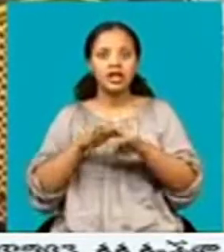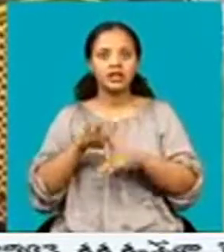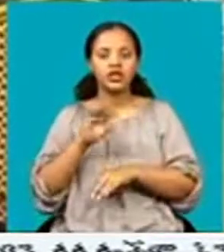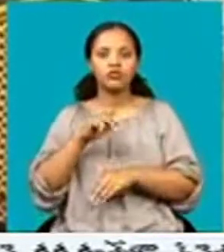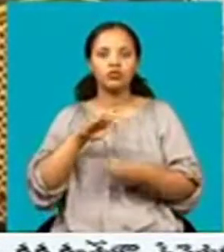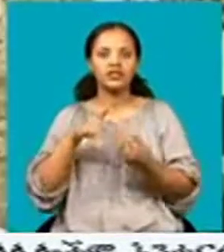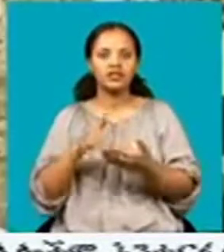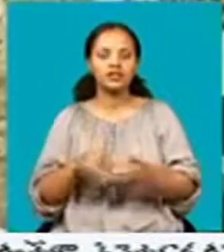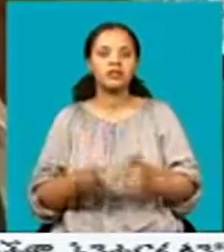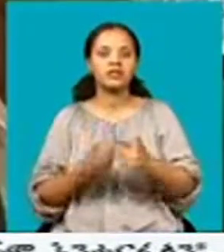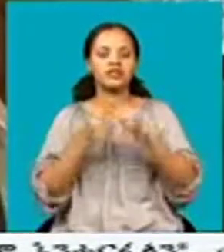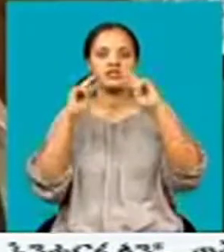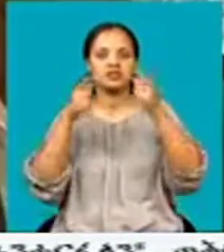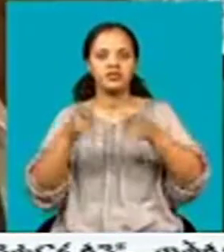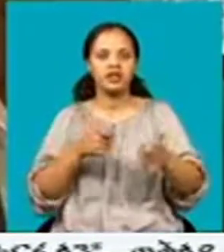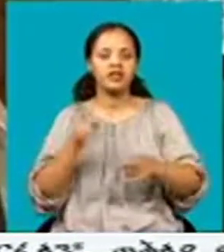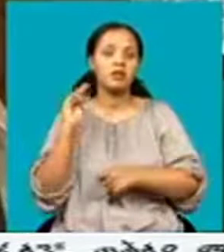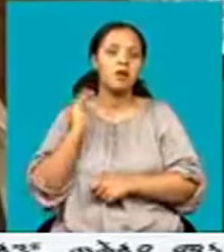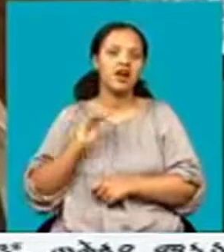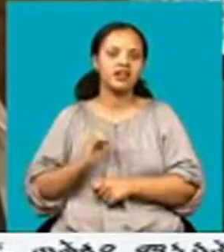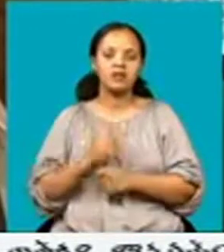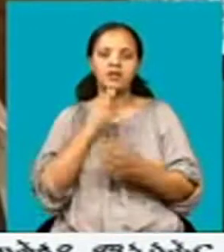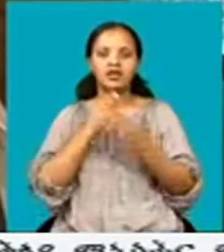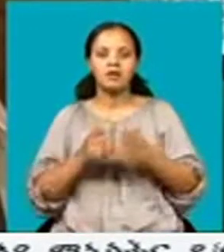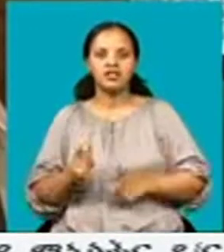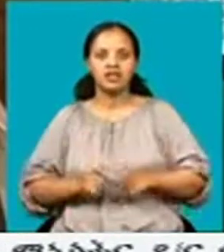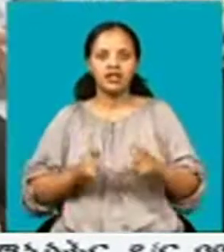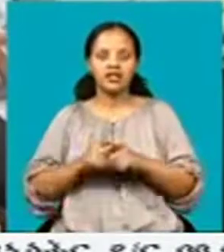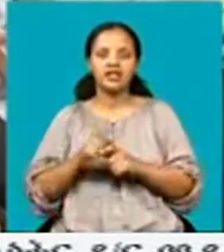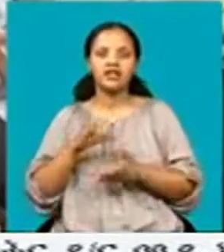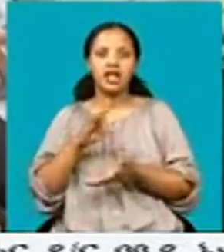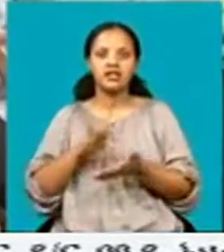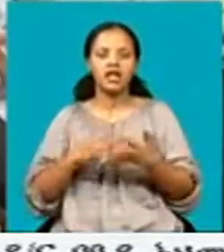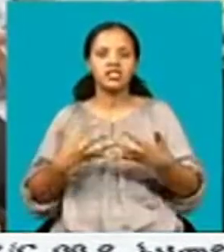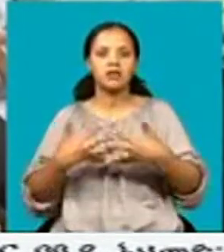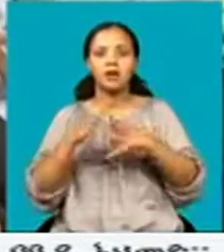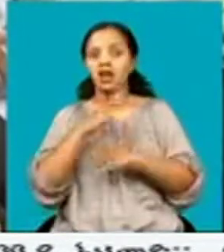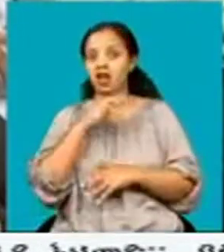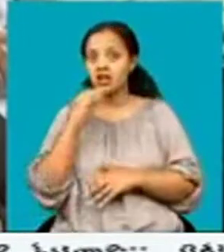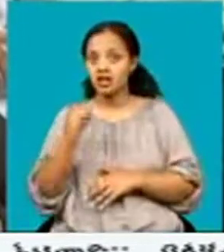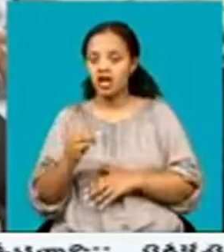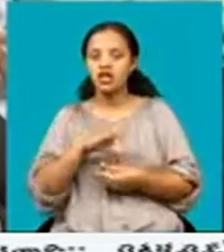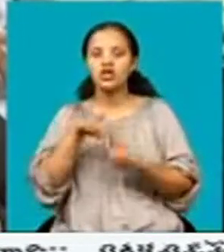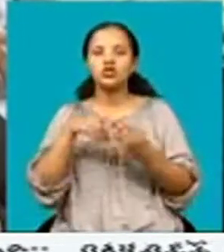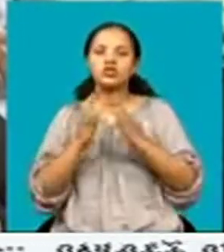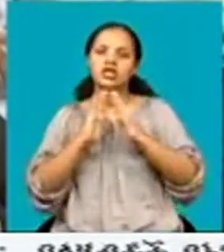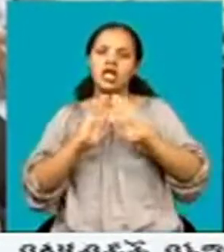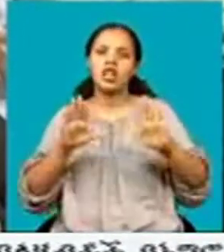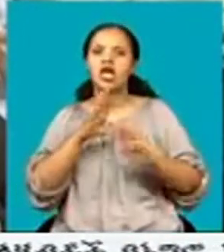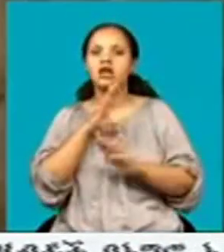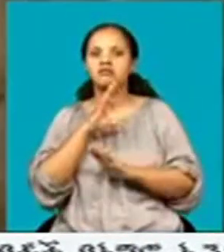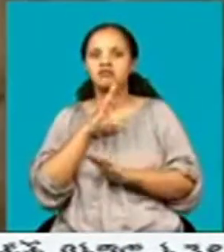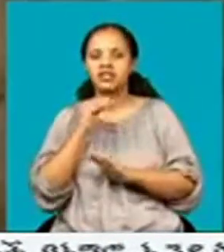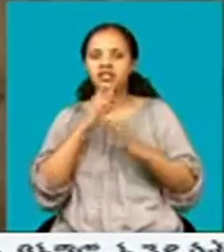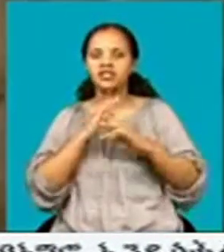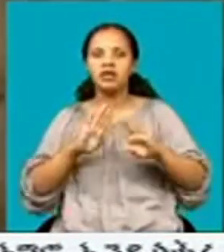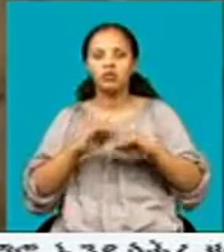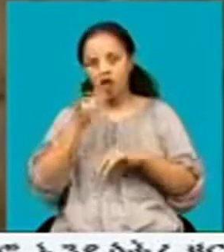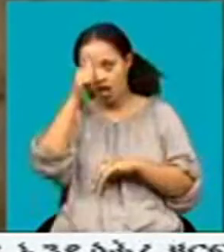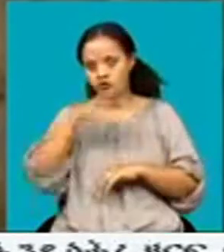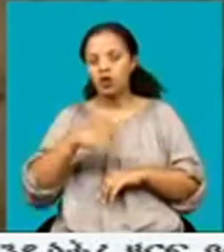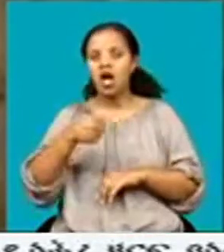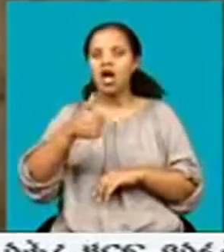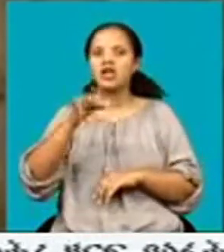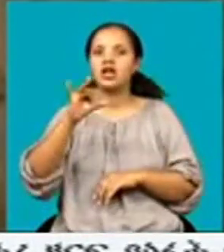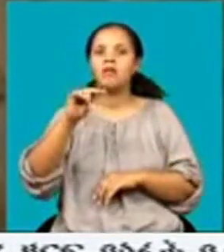የደቡብ ክልል በምክትል ርዕሰ መስተዳደር ማዕረግ የመልካም አስተዳደር ክላስተር አስተባባሪና የክልሉ ሰላምና ጸጥታ ቢሮ ኃላፊ አቶ አለማየሁ